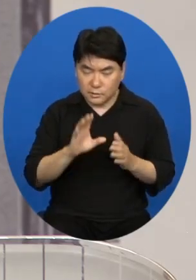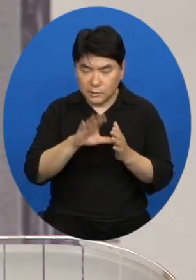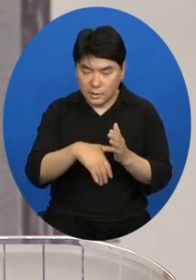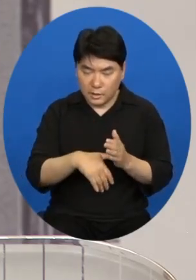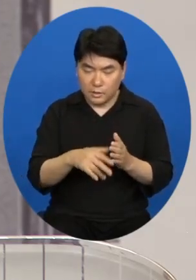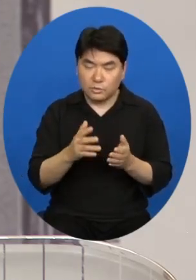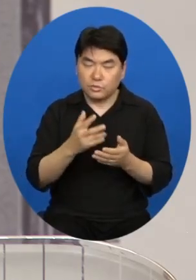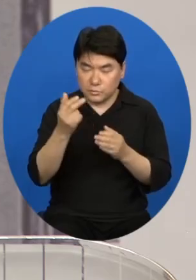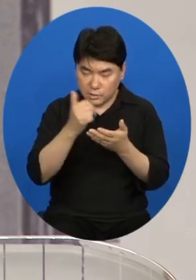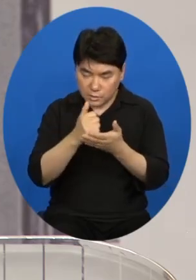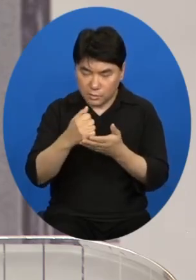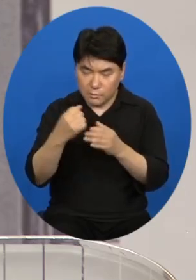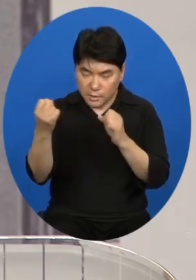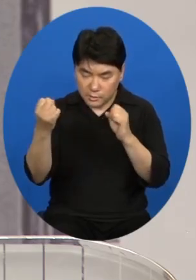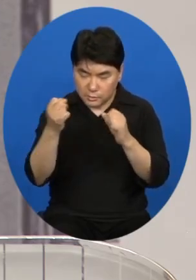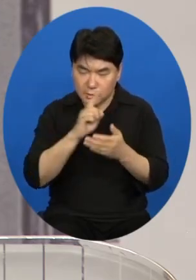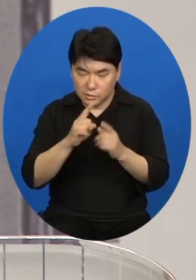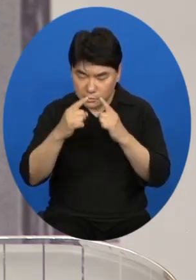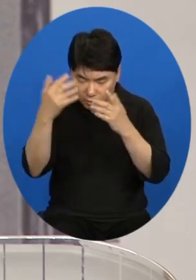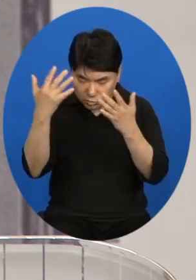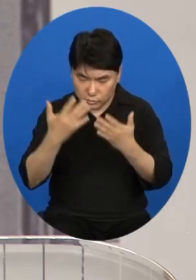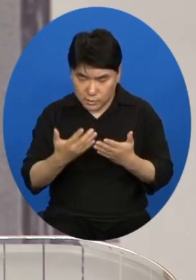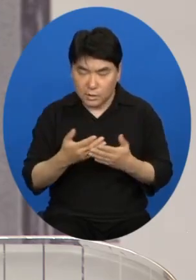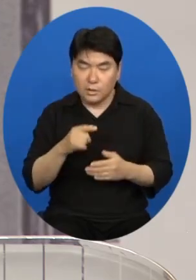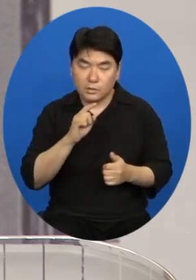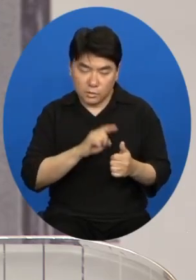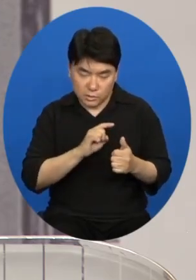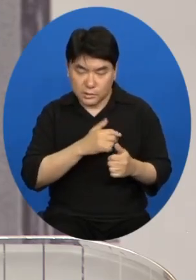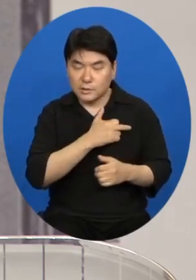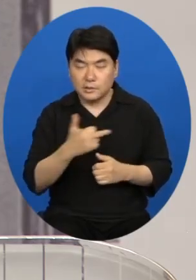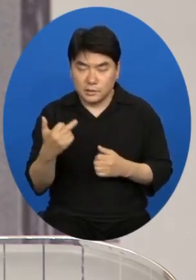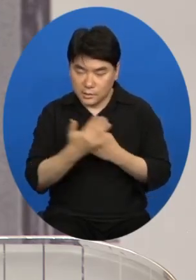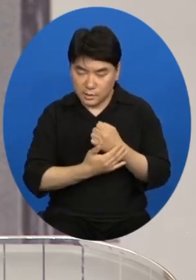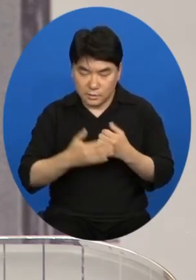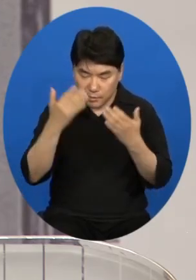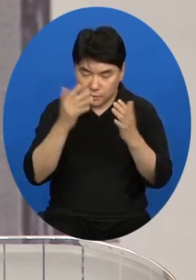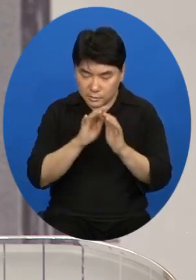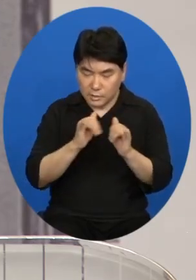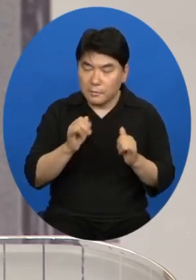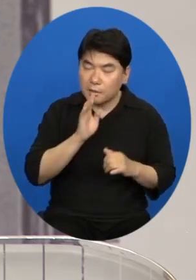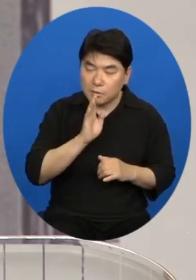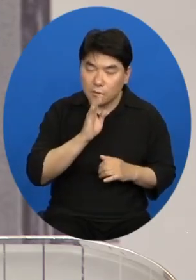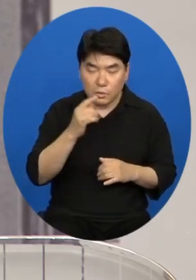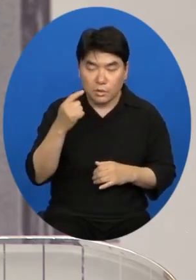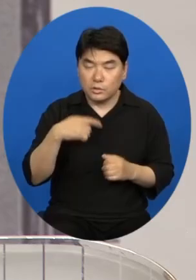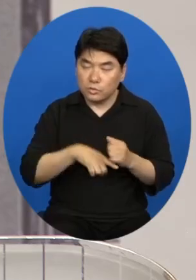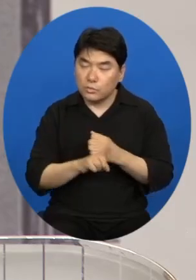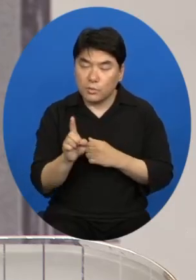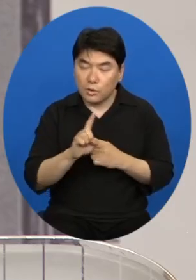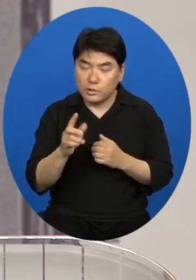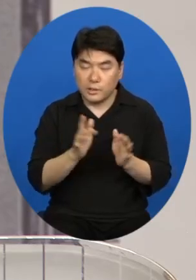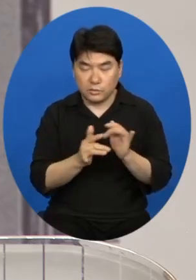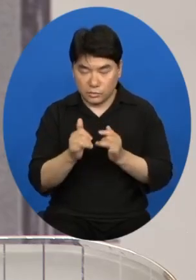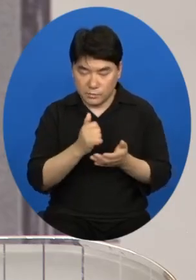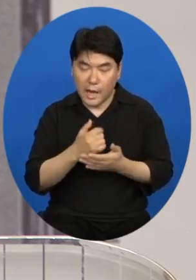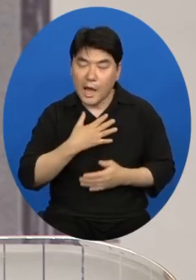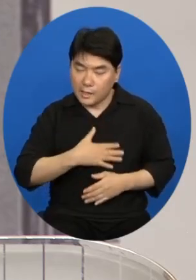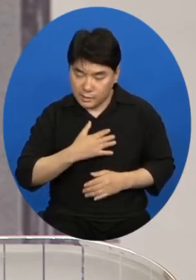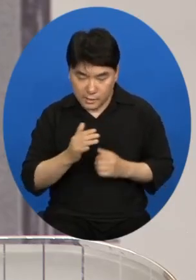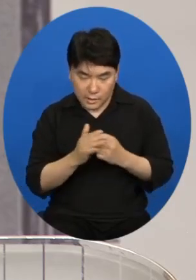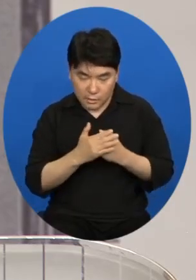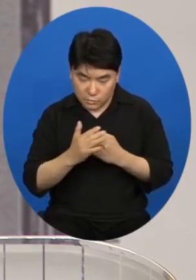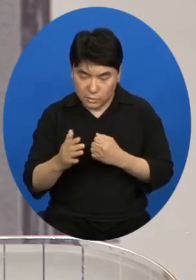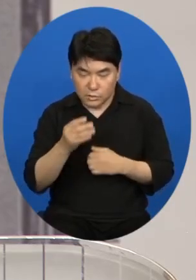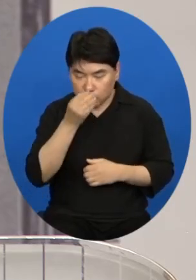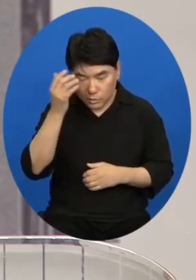오늘 주님께서 말씀하세요. 너는 큰 은총을 받은 자야. 왜 그렇죠? 우리 예수님을 아니까,